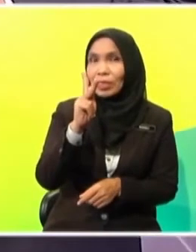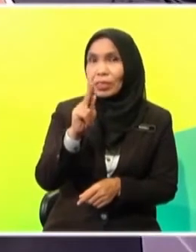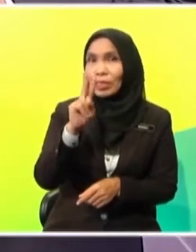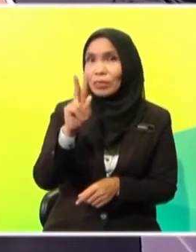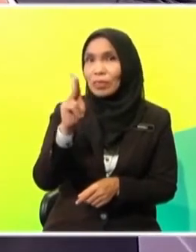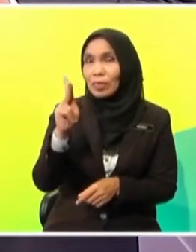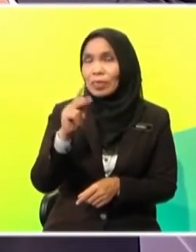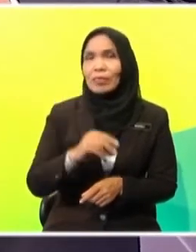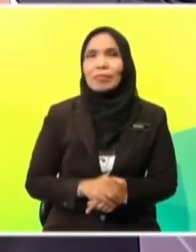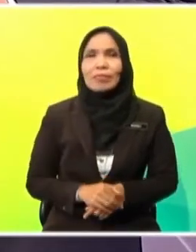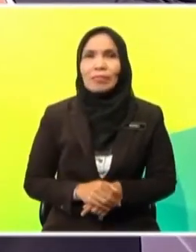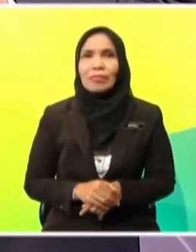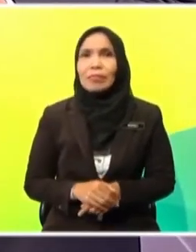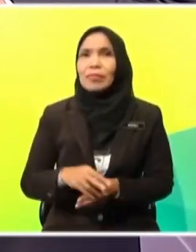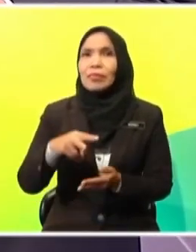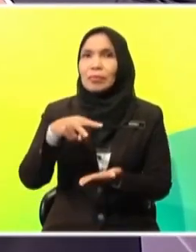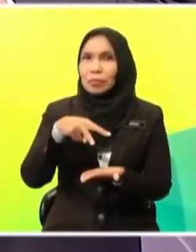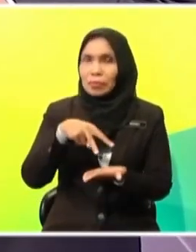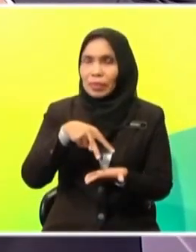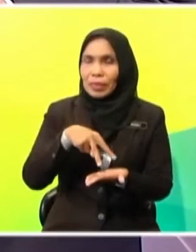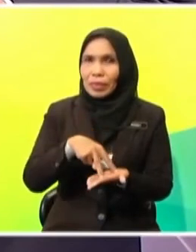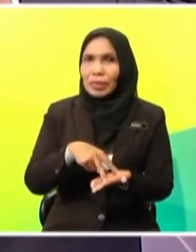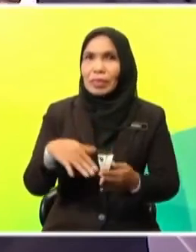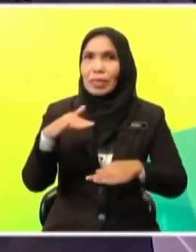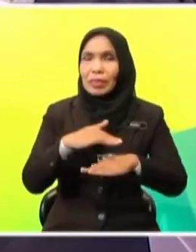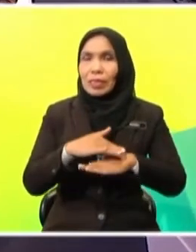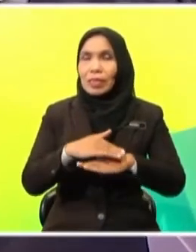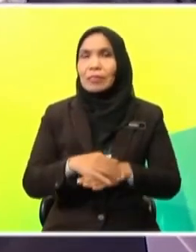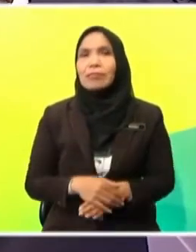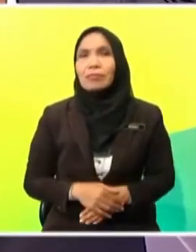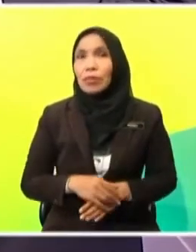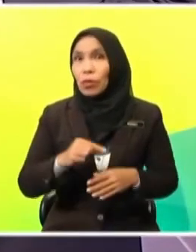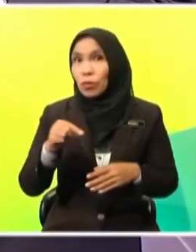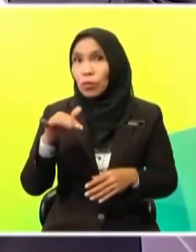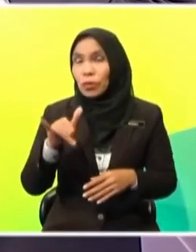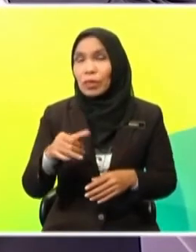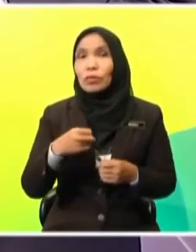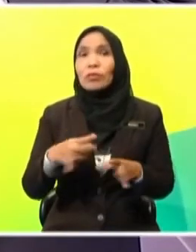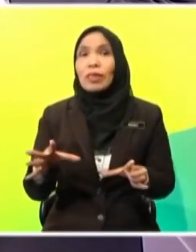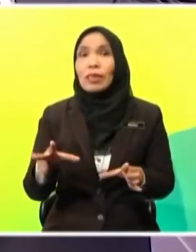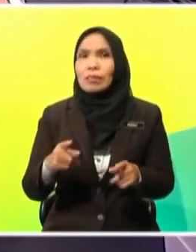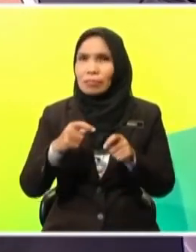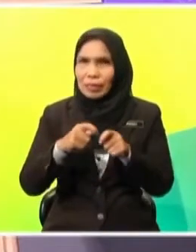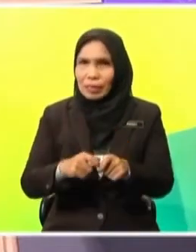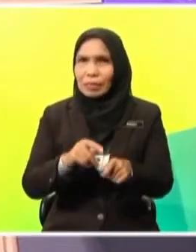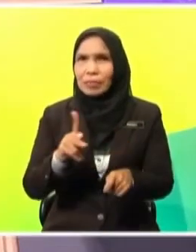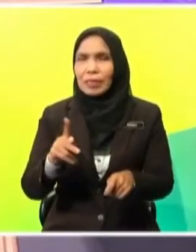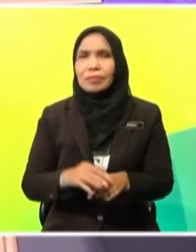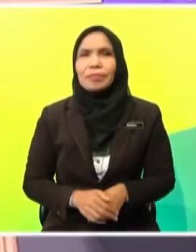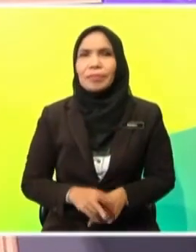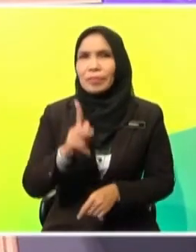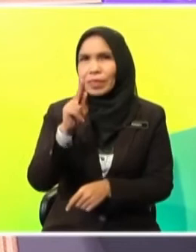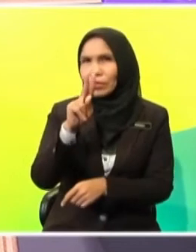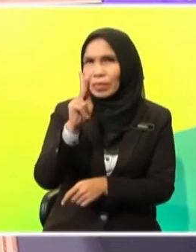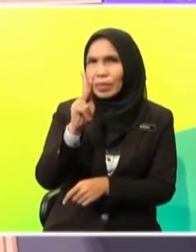vokal konsonan berdiri atas huruf-huruf yang telah ditetapkan jadi keykey dimanipulasi kayu Joe CDC